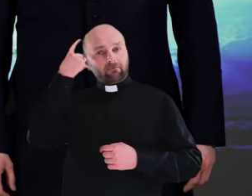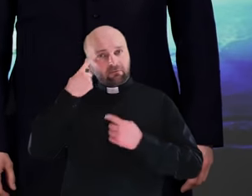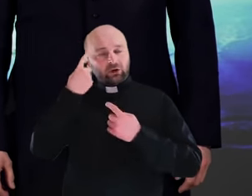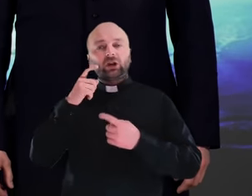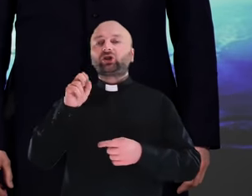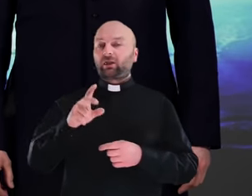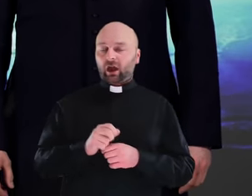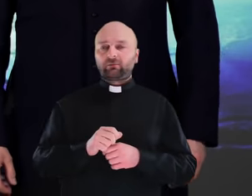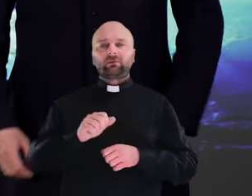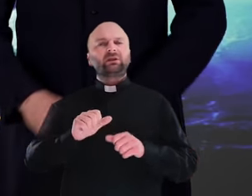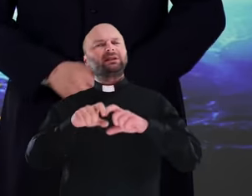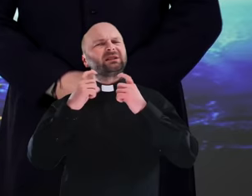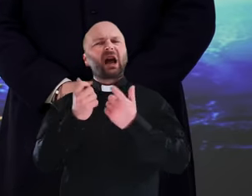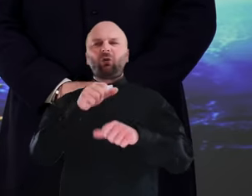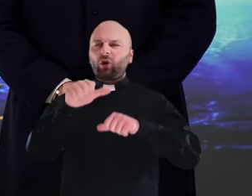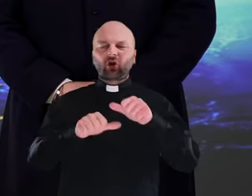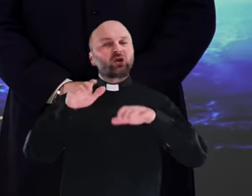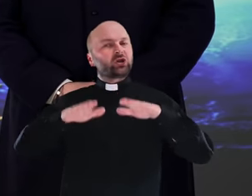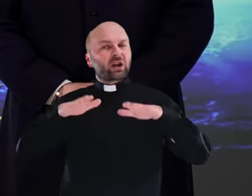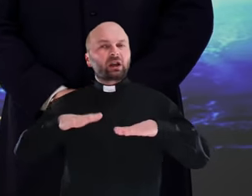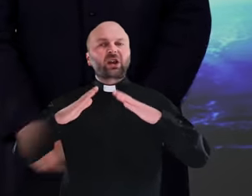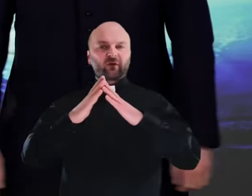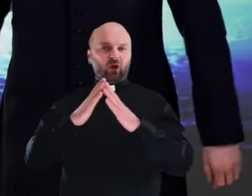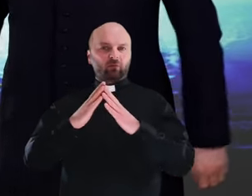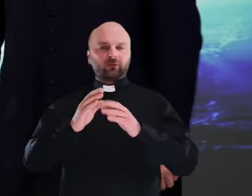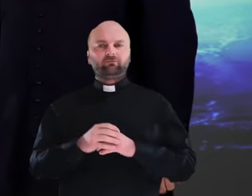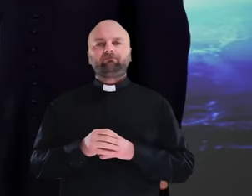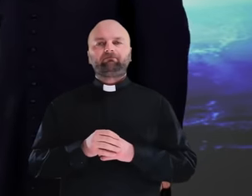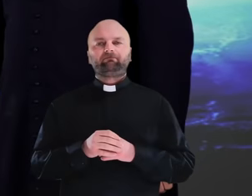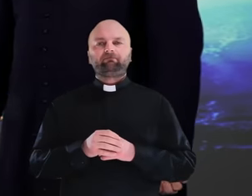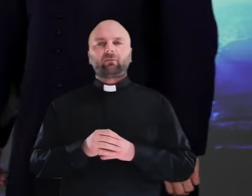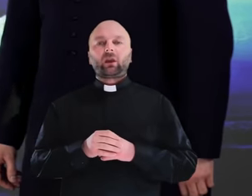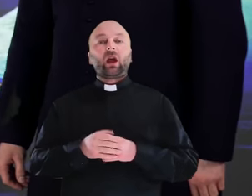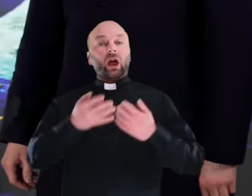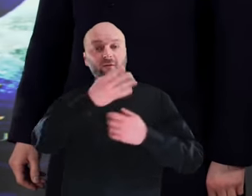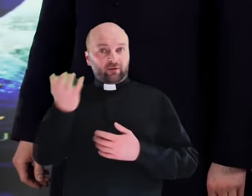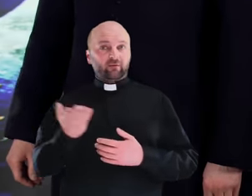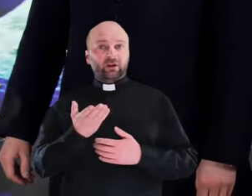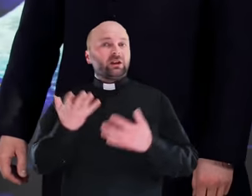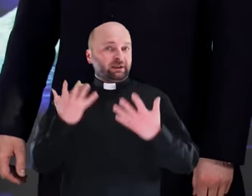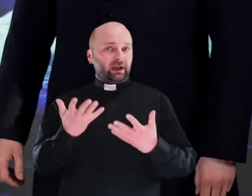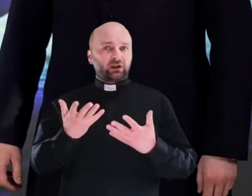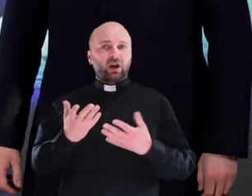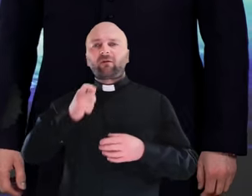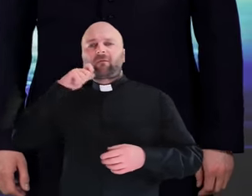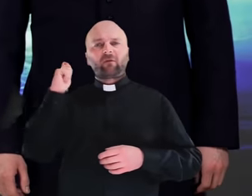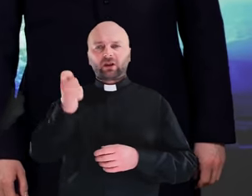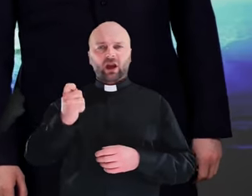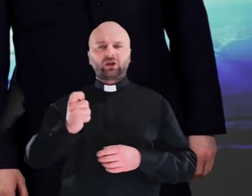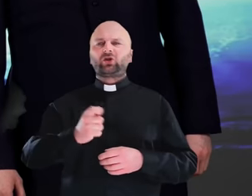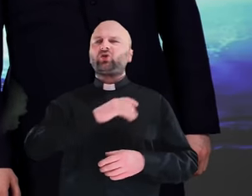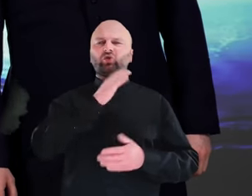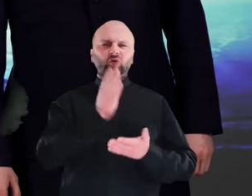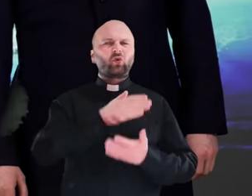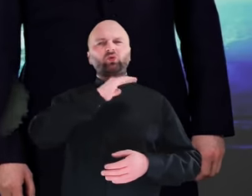domu, nie jeden z was, jeśli nie wszyscy, chcielibyście tak naprawdę wybrać się na jakąś wspaniałą podróż. Bo chyba już wszyscy mamy